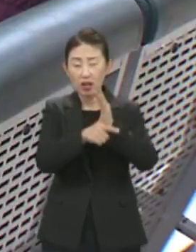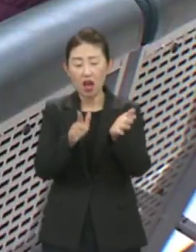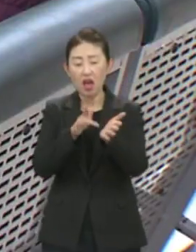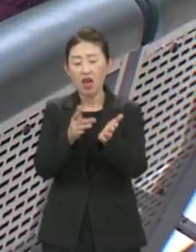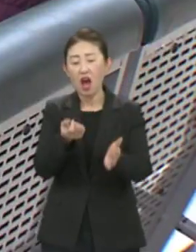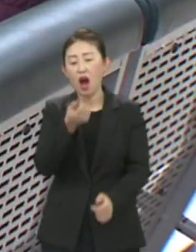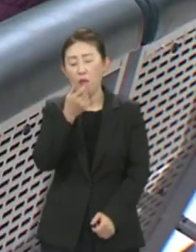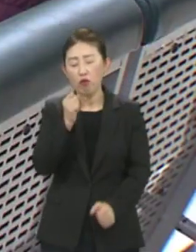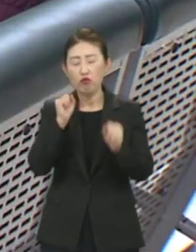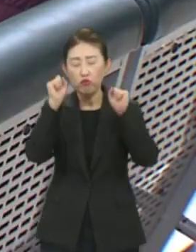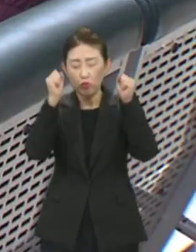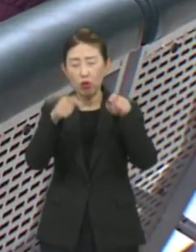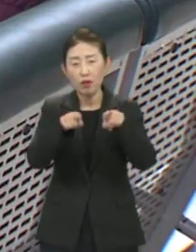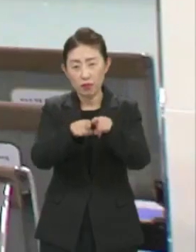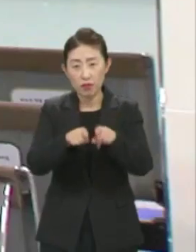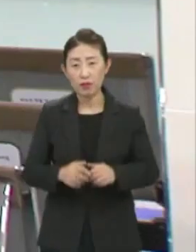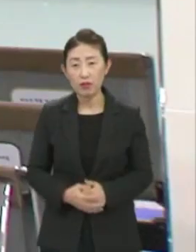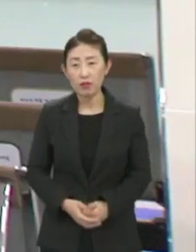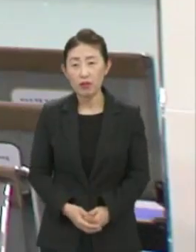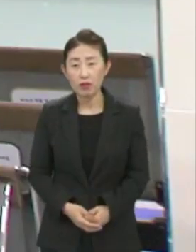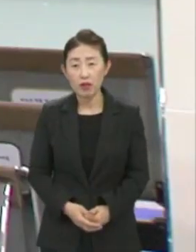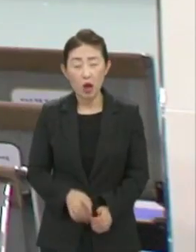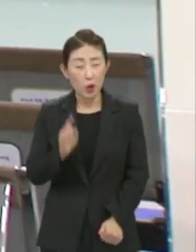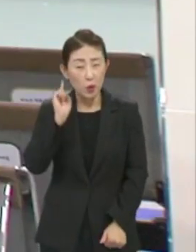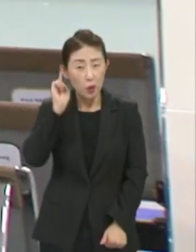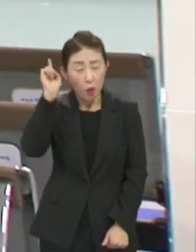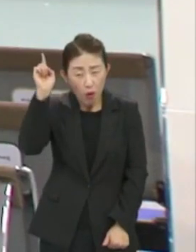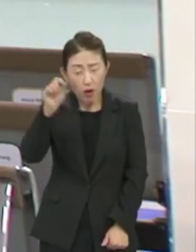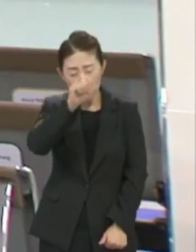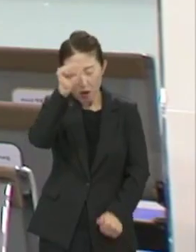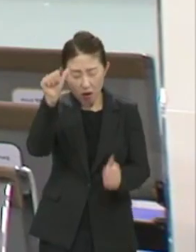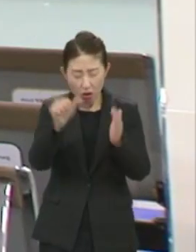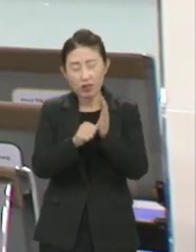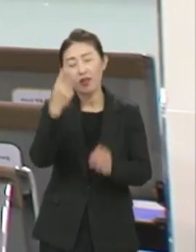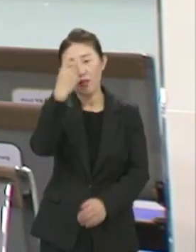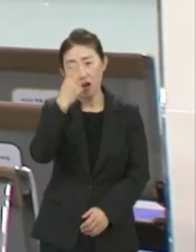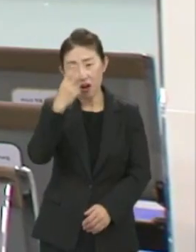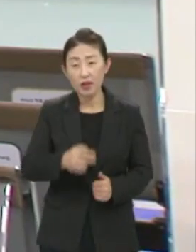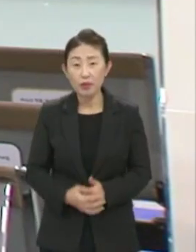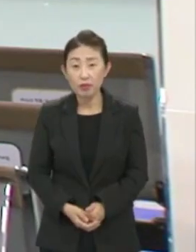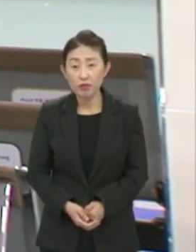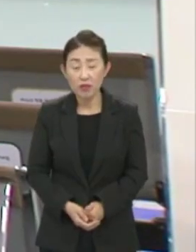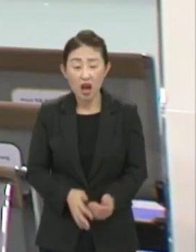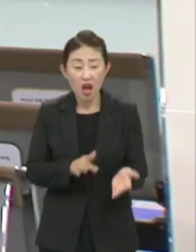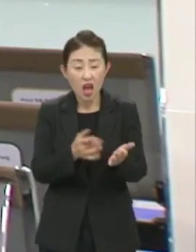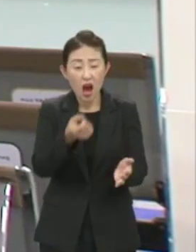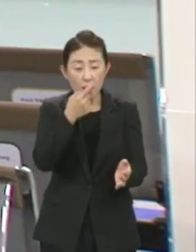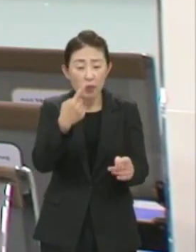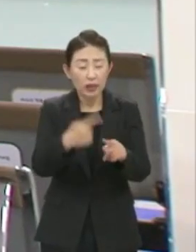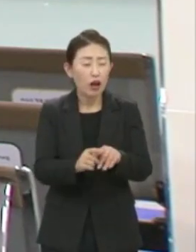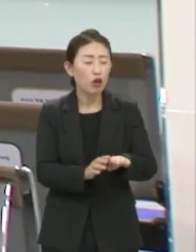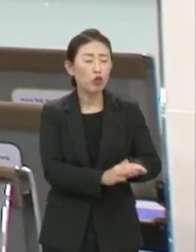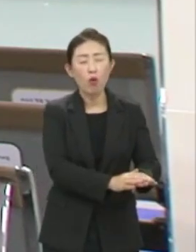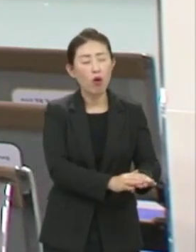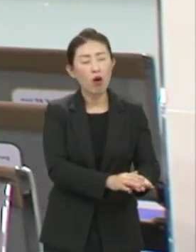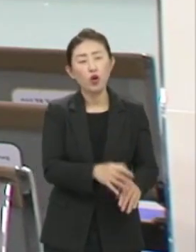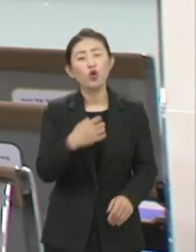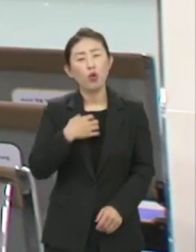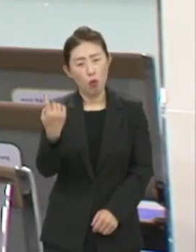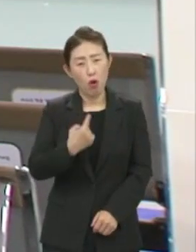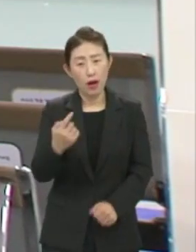약물치료를 병행해야 합니다. 고혈압은 평생 관리해야 합니다. 약물치료를 중단할 시 기저질환의